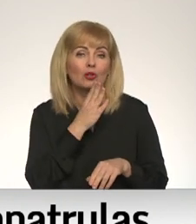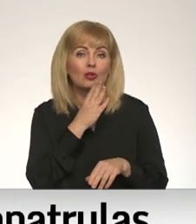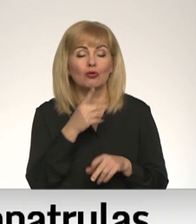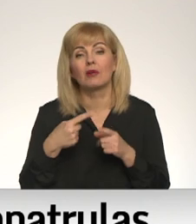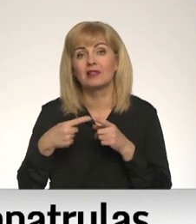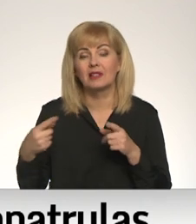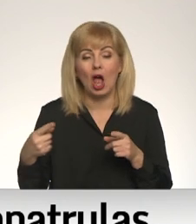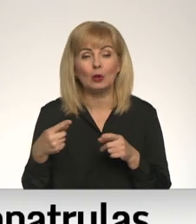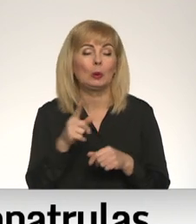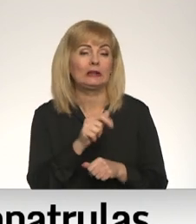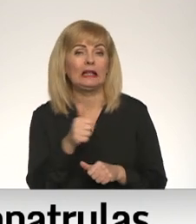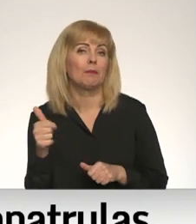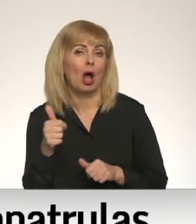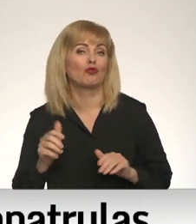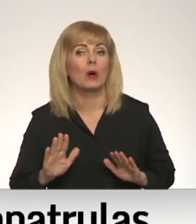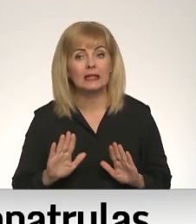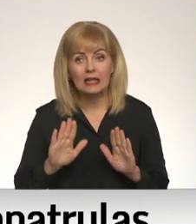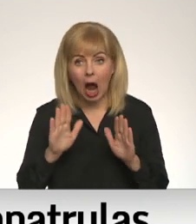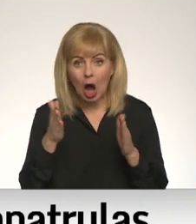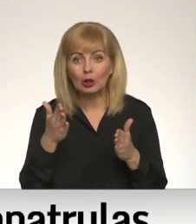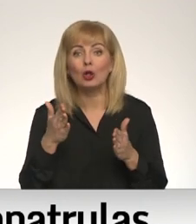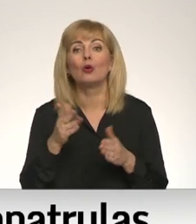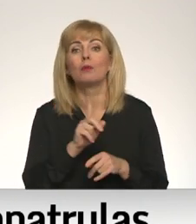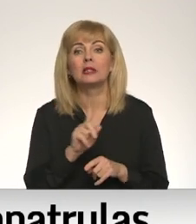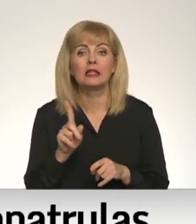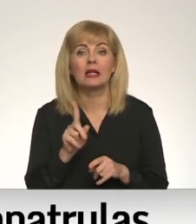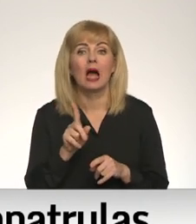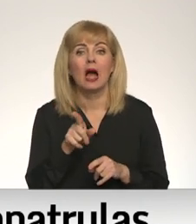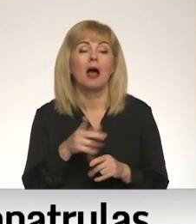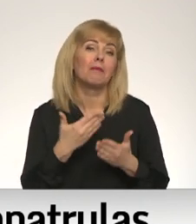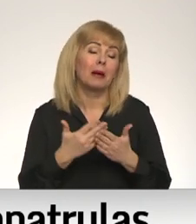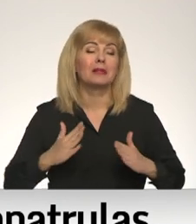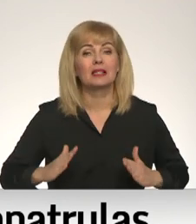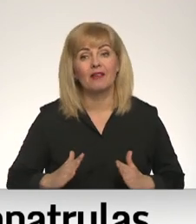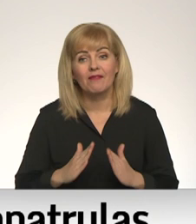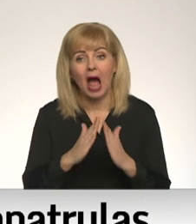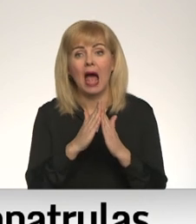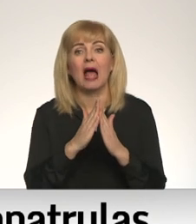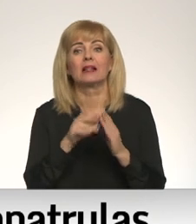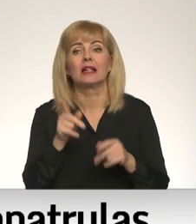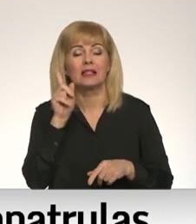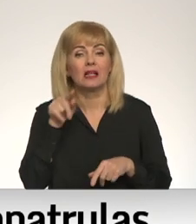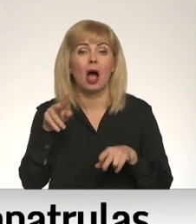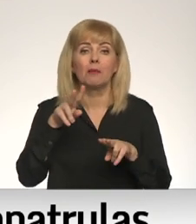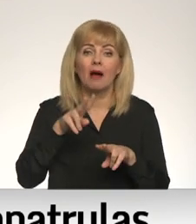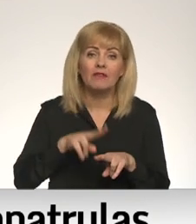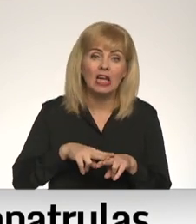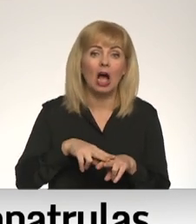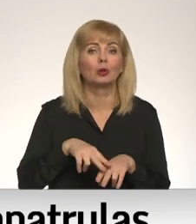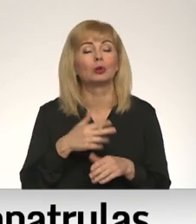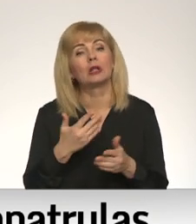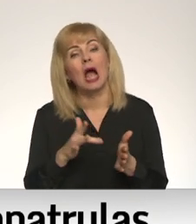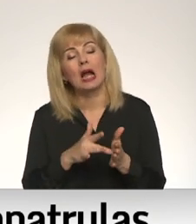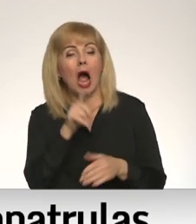teikt īpašos gadījumos, vai tie ir kaut kādi? Svētki, ir zināmas vietas, kur